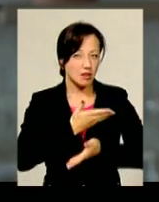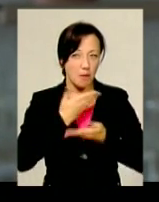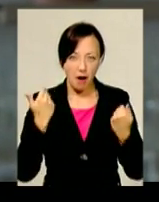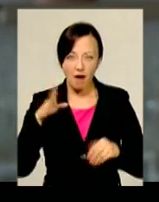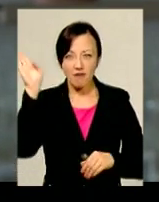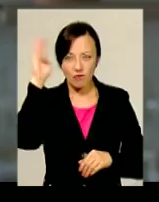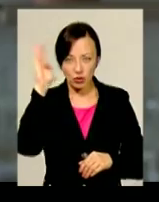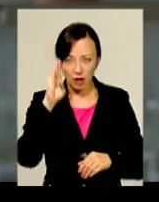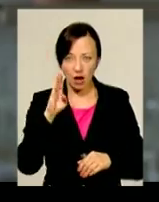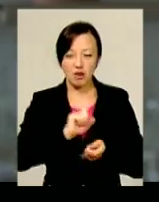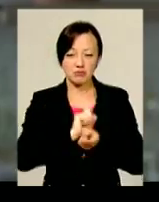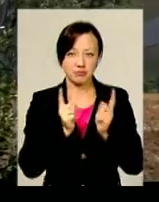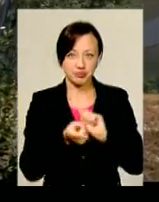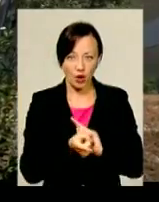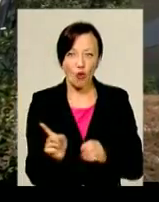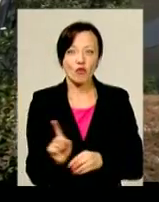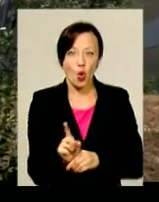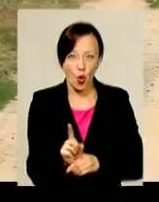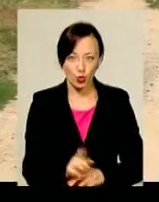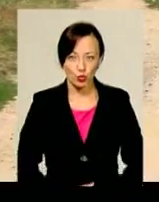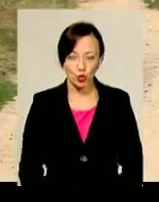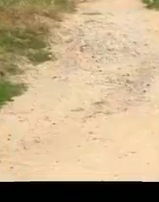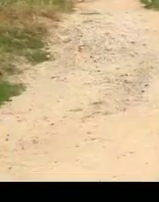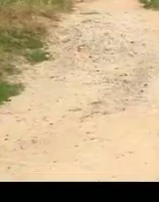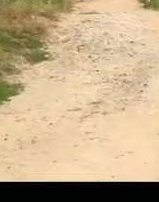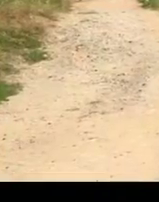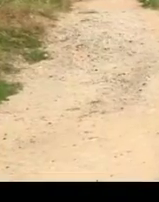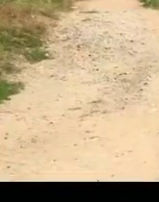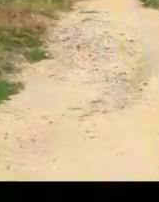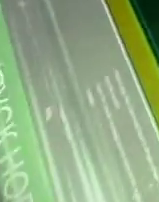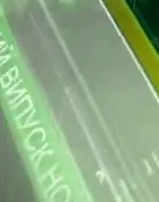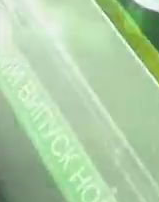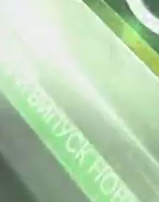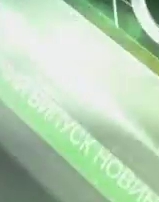вода приходить в норму. Тетяна Ворожцова для інформаційного випуску.